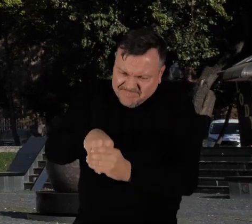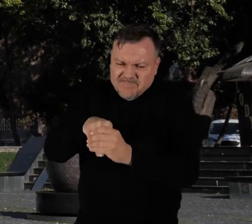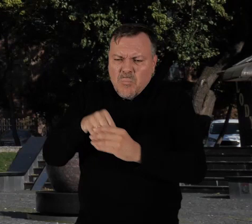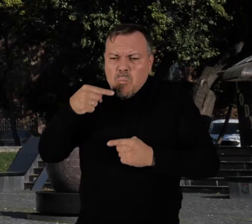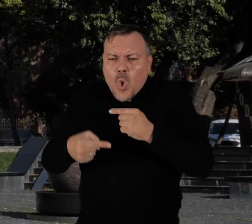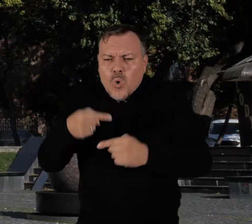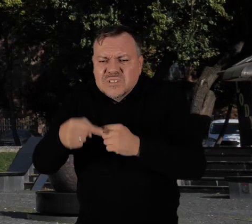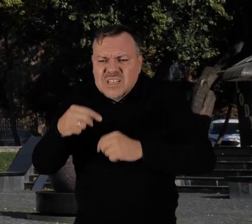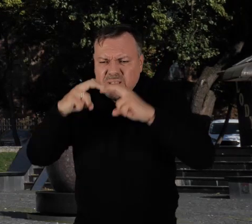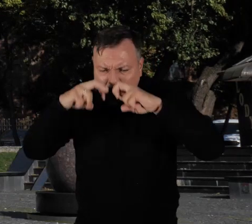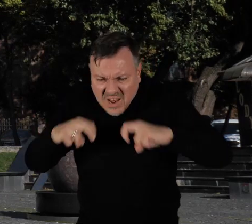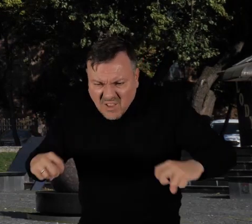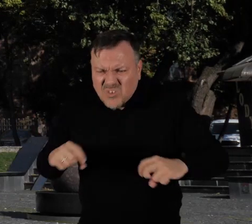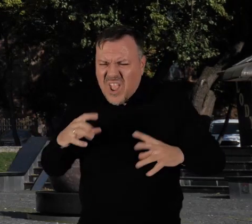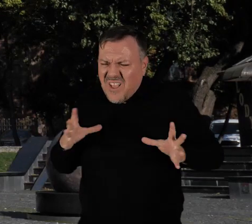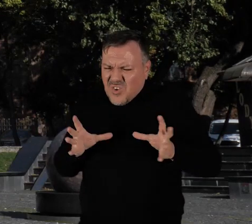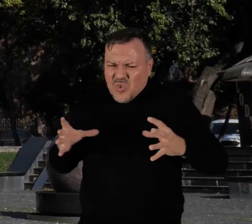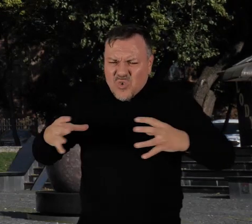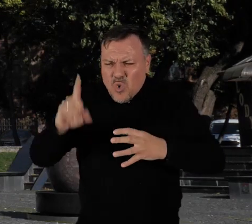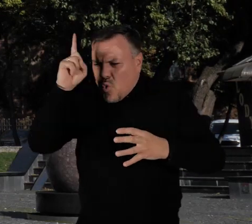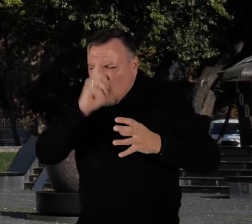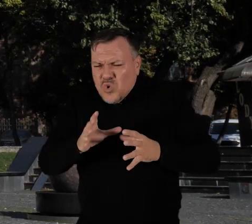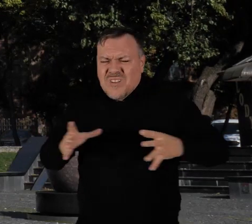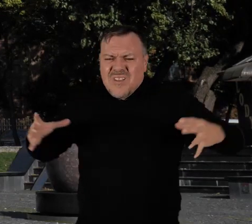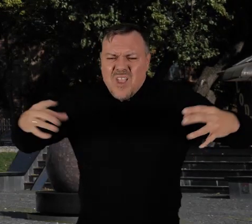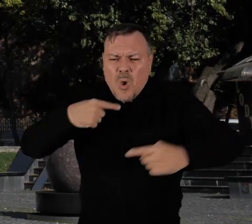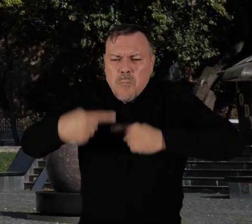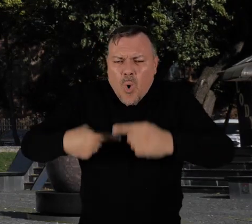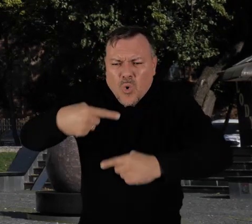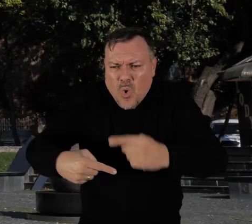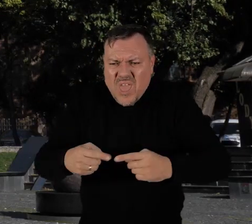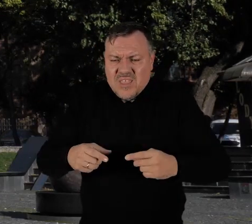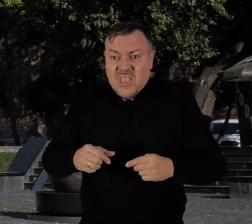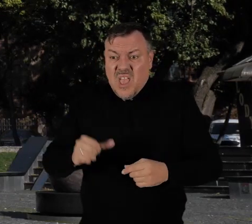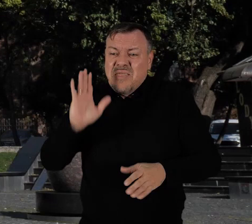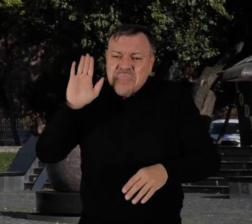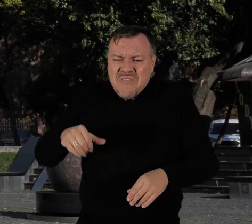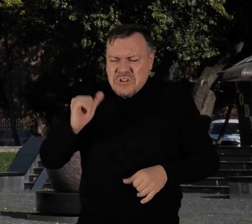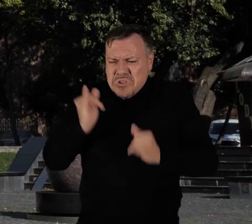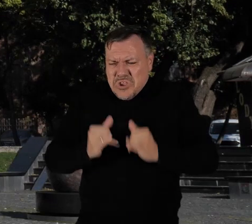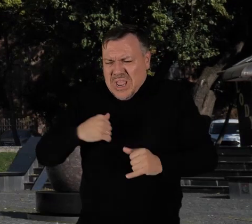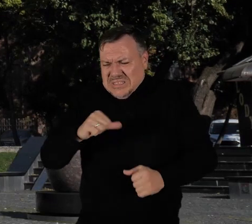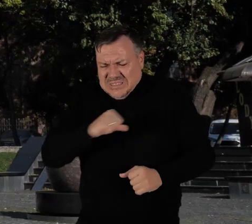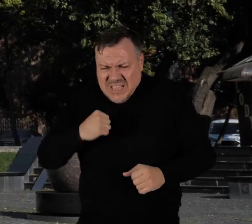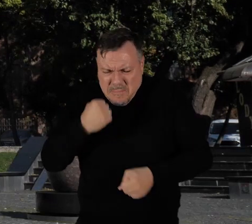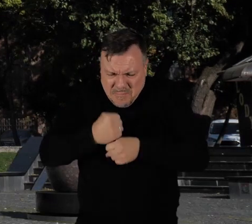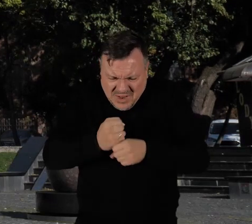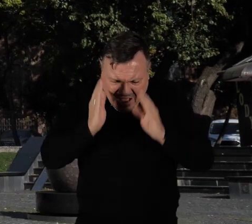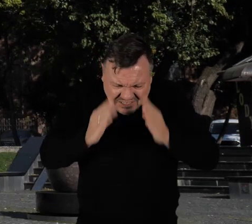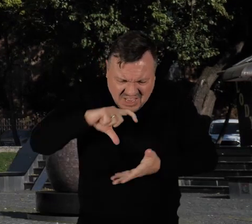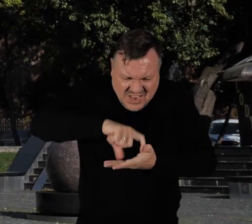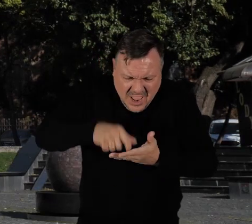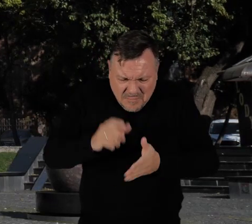w proces badawczy, który obejmuje wielu ludzi i wiele pokoleń. Nawet jeśli pracuję sam w zaciszy swego